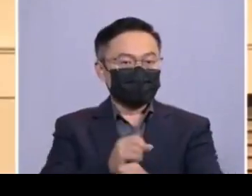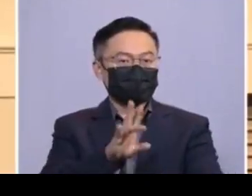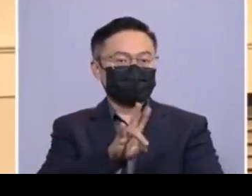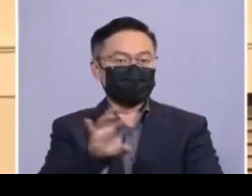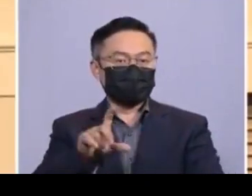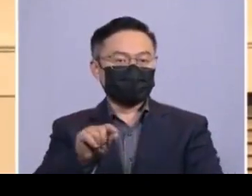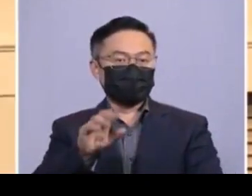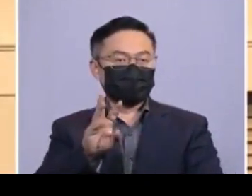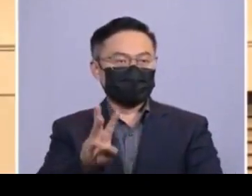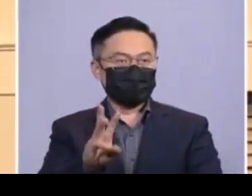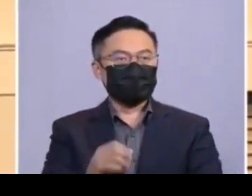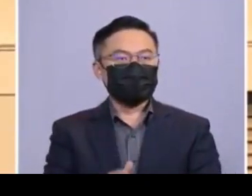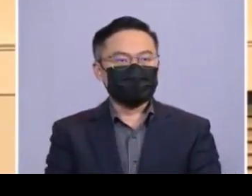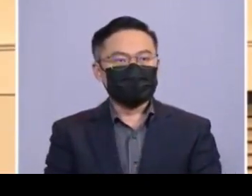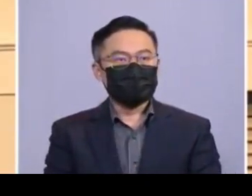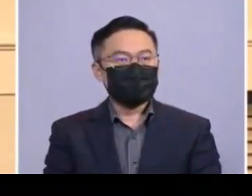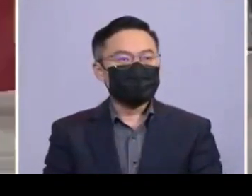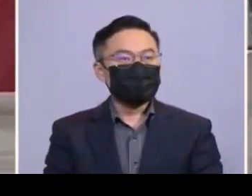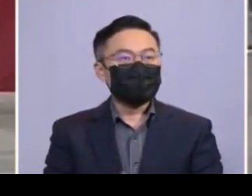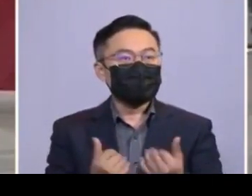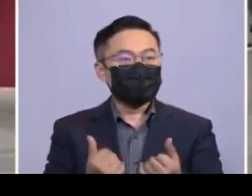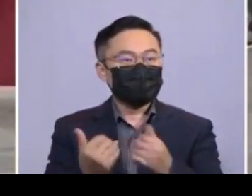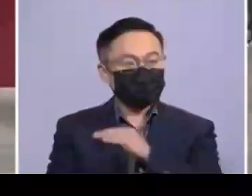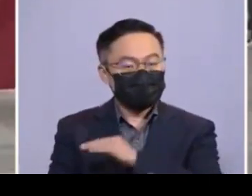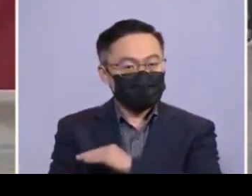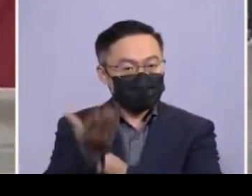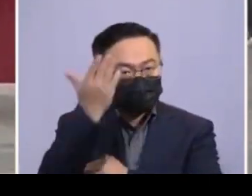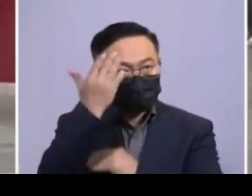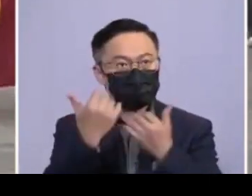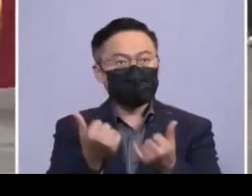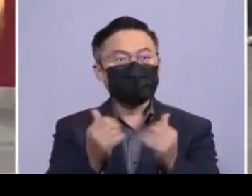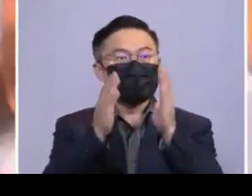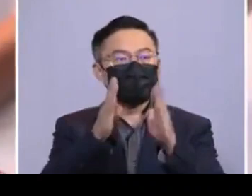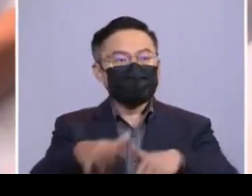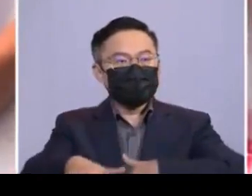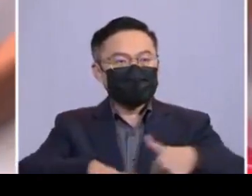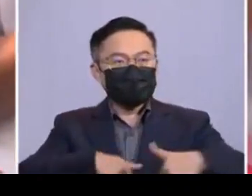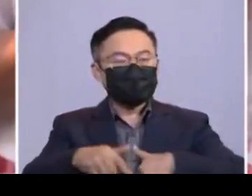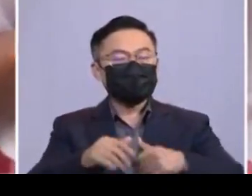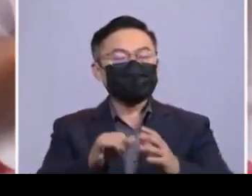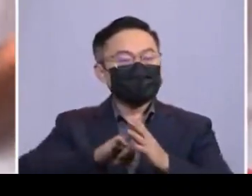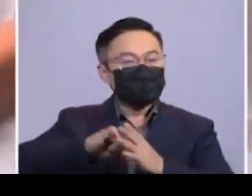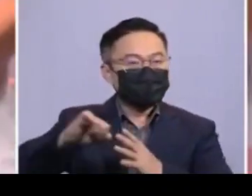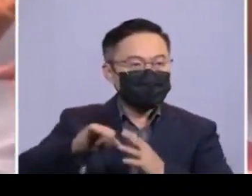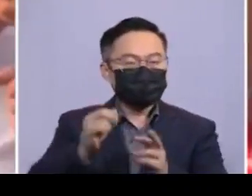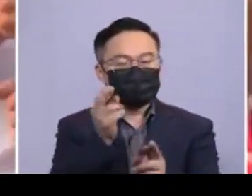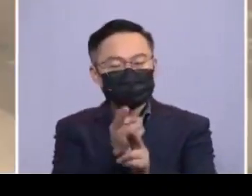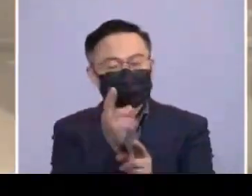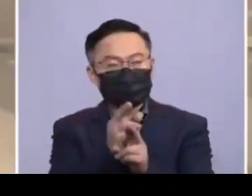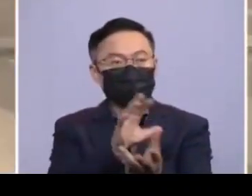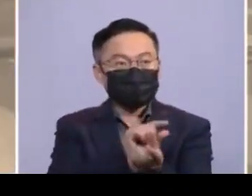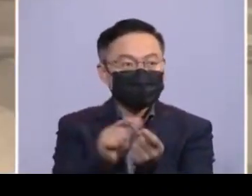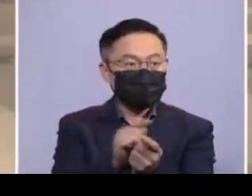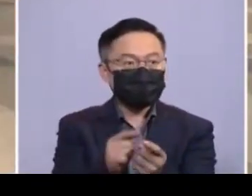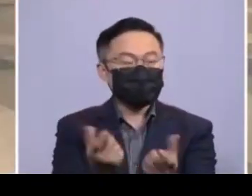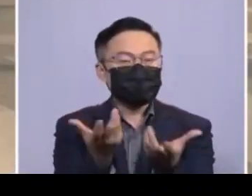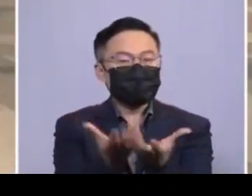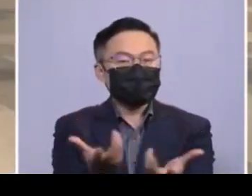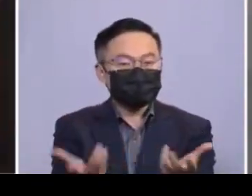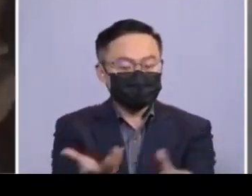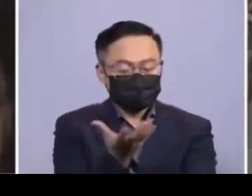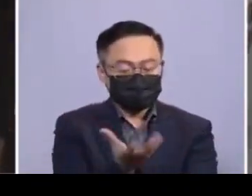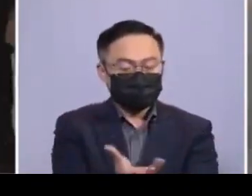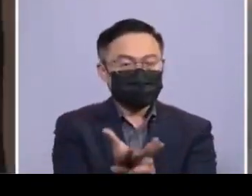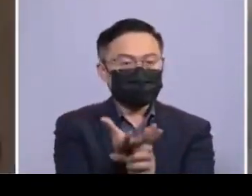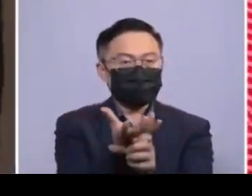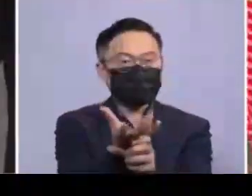หลังจากที่ช่วงเช้าขบวนแห่ทางวัฒนธรรมรวมทั้งช่างฟ้อนแล้วก็ชาเชียงใหม่หลายร้อยคนนำขบวนแห่เครื่องสักการะจากลานประตู